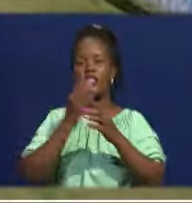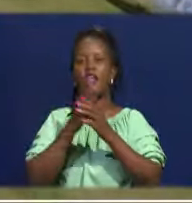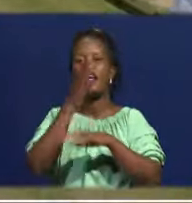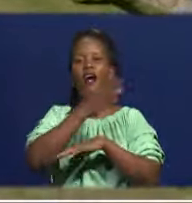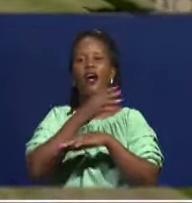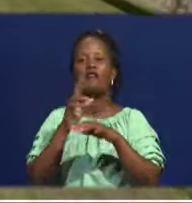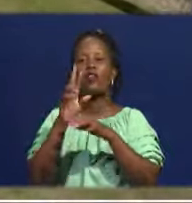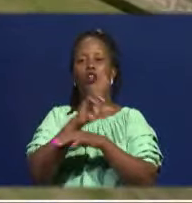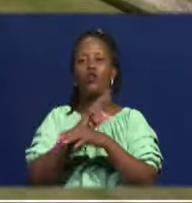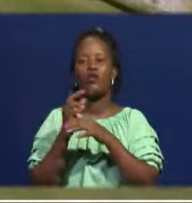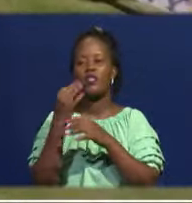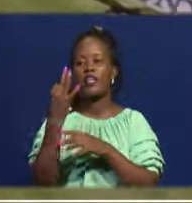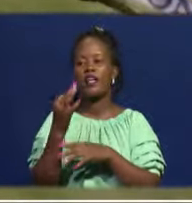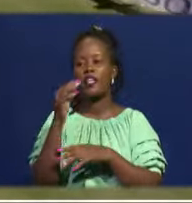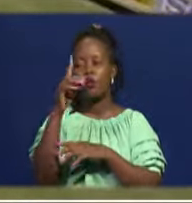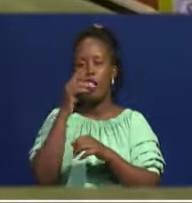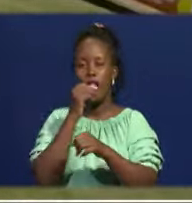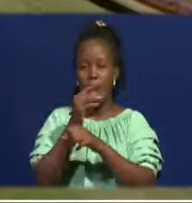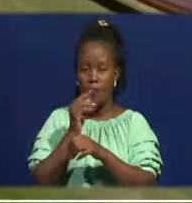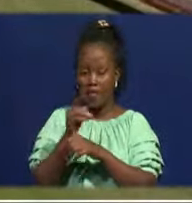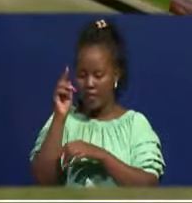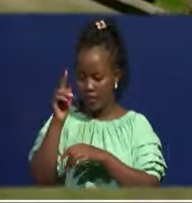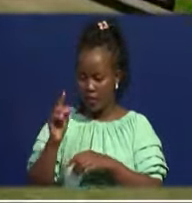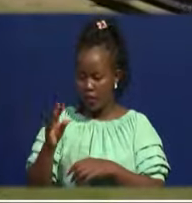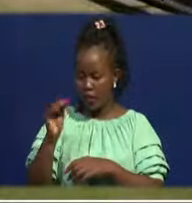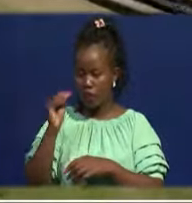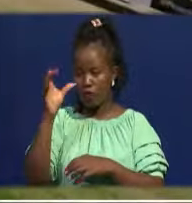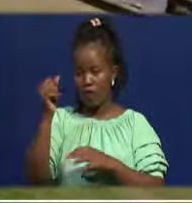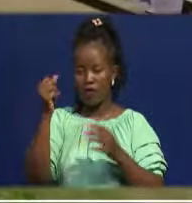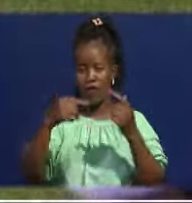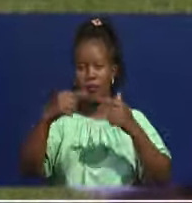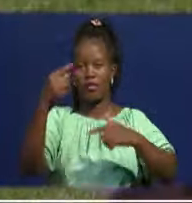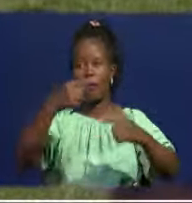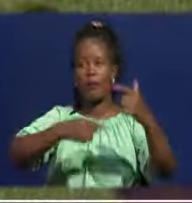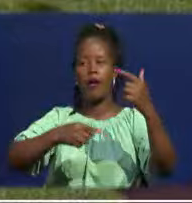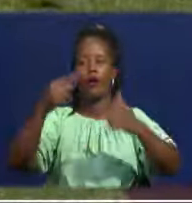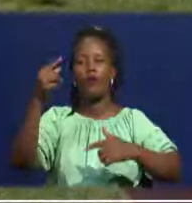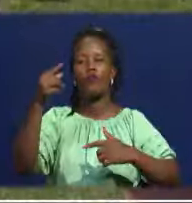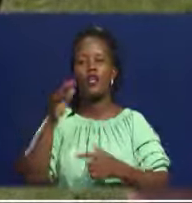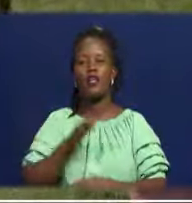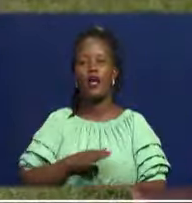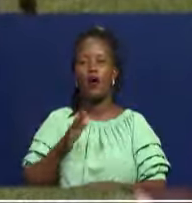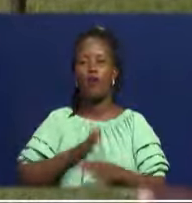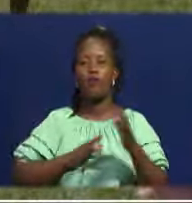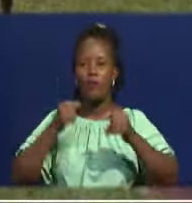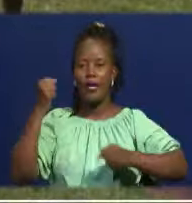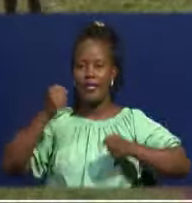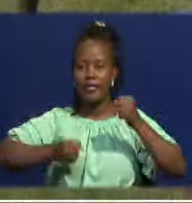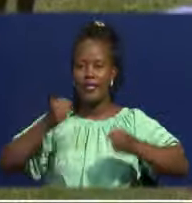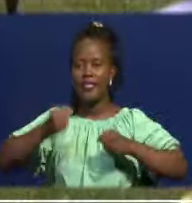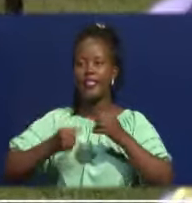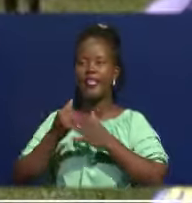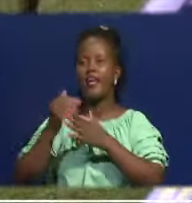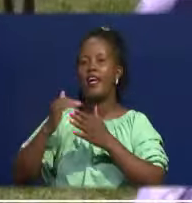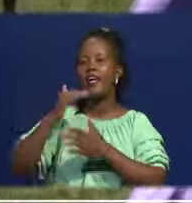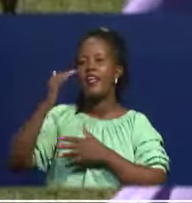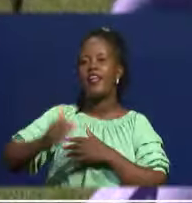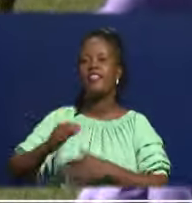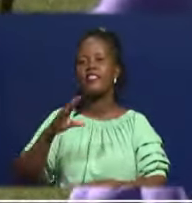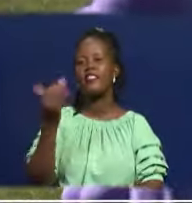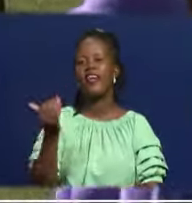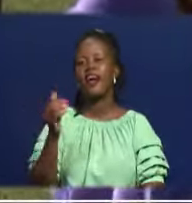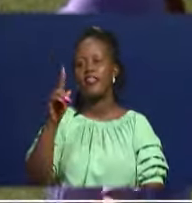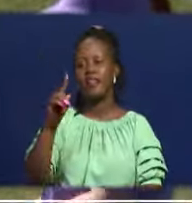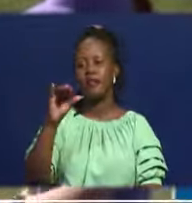wa dakika 31 na sekunde 5 kuibuka mshindi katika mbio za wanawake. Alifuatiwa na wenzake Lilian